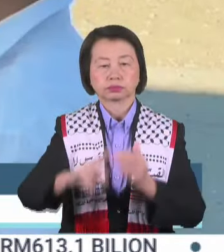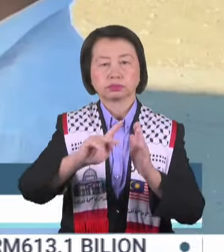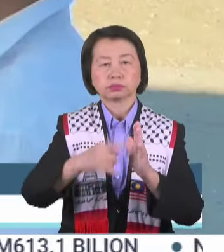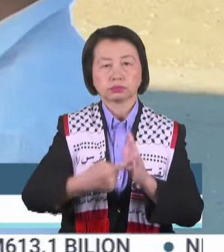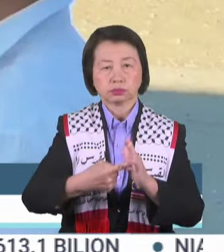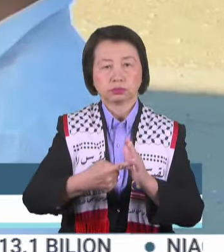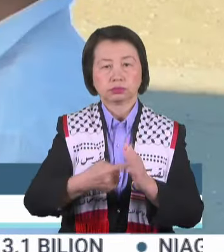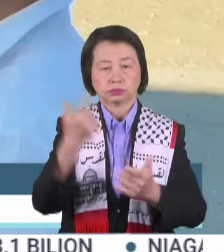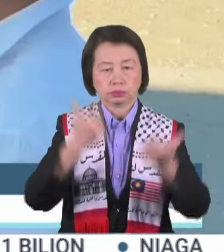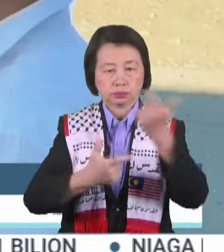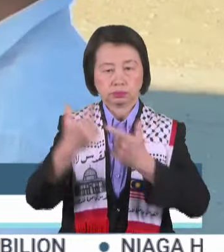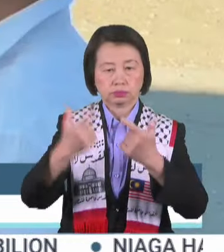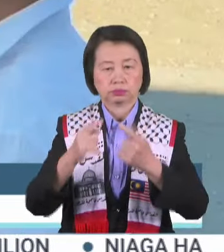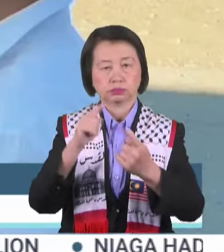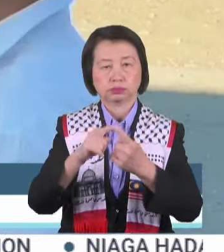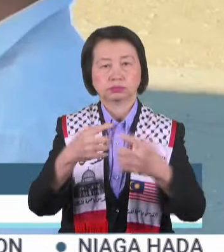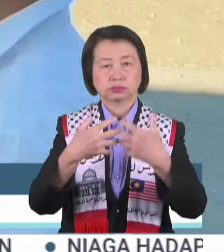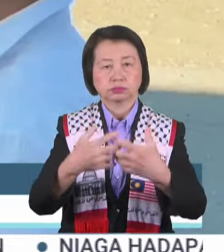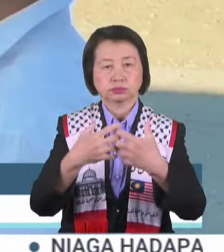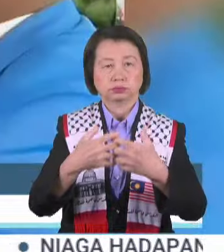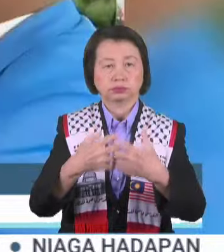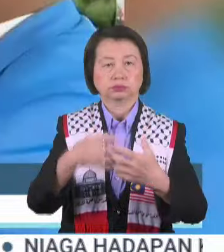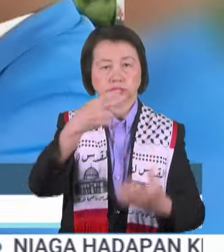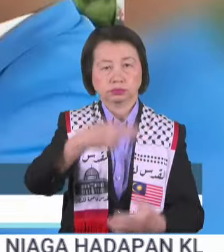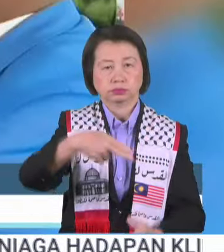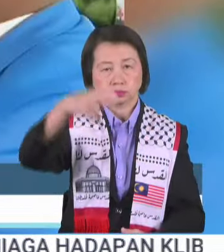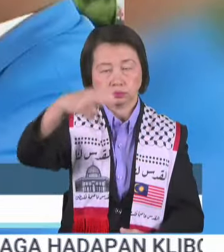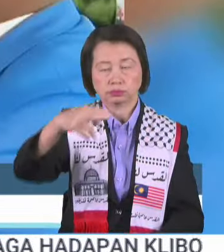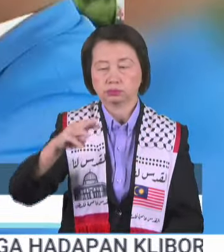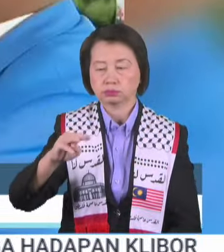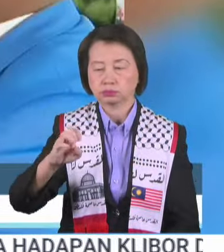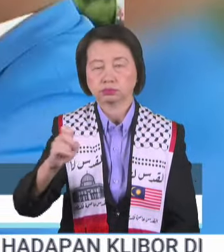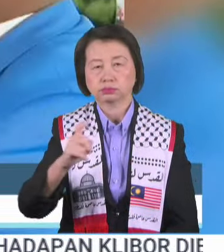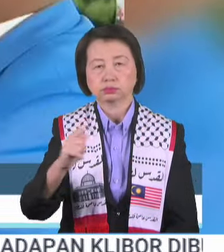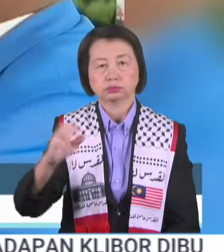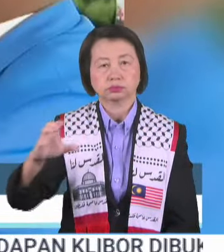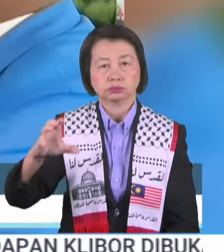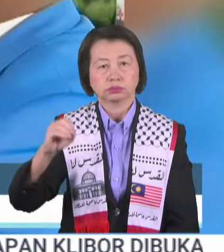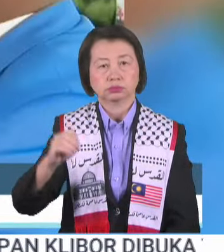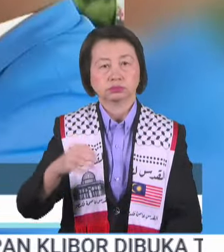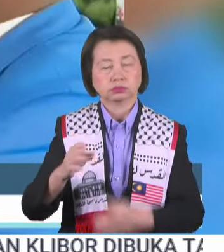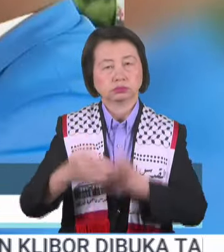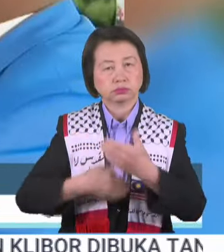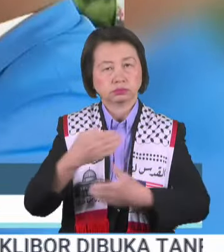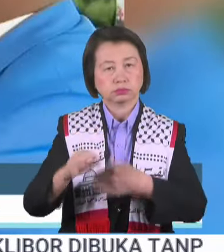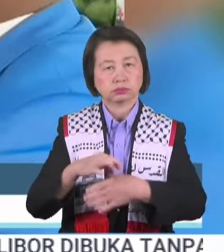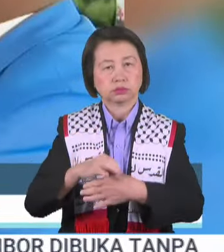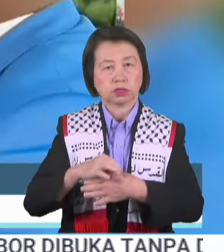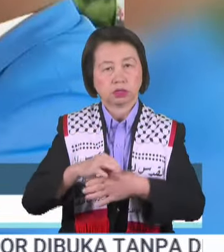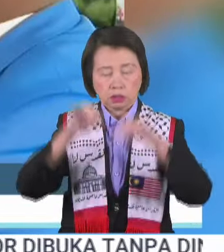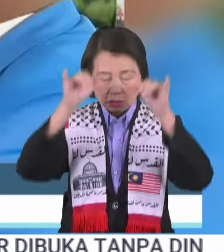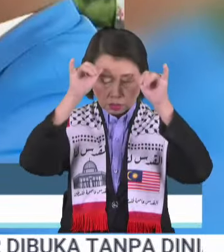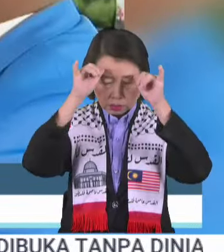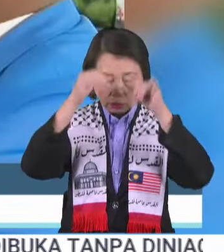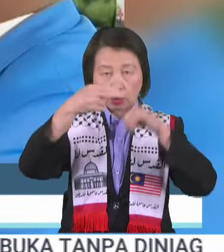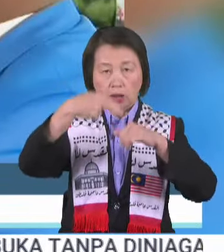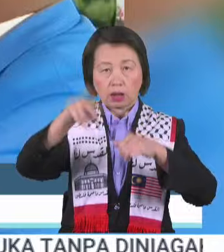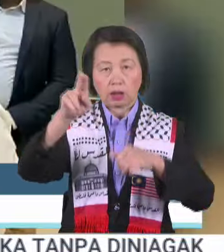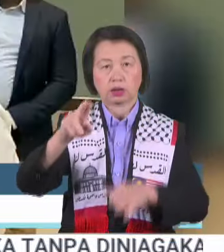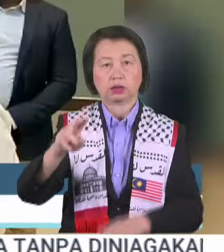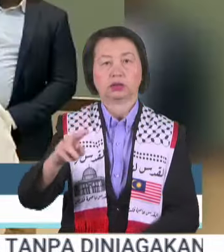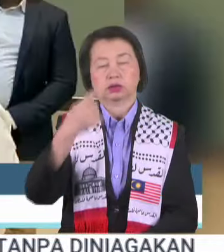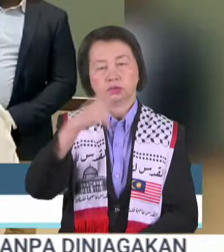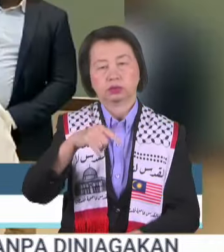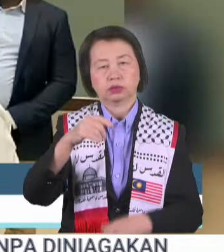Program dimulakan lawatan ke kilang halal Midco yang memproses daging lembu halal Namibia untuk pasaran tempatan dan